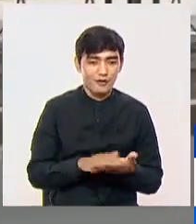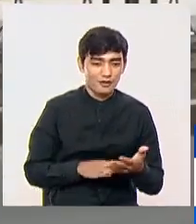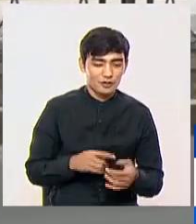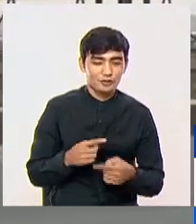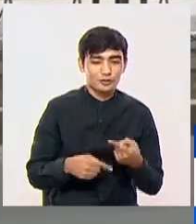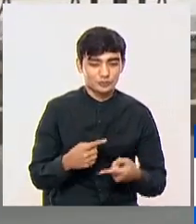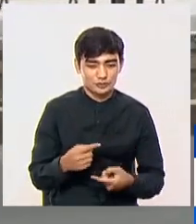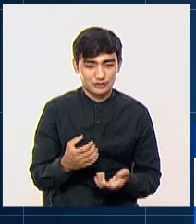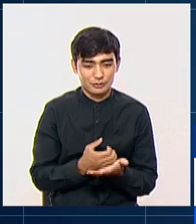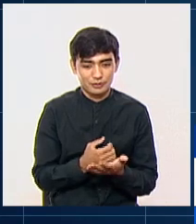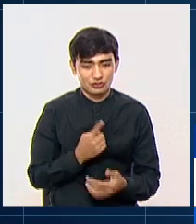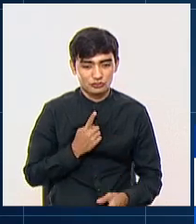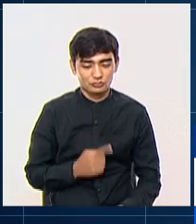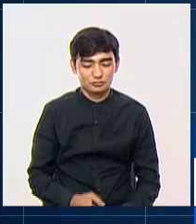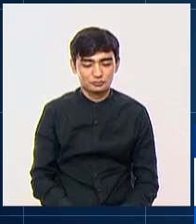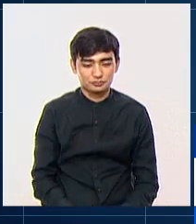следующей стипендии.